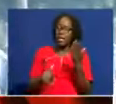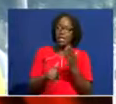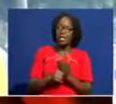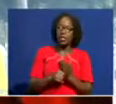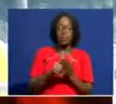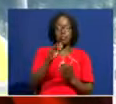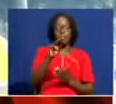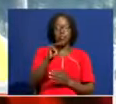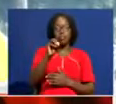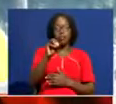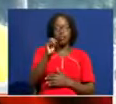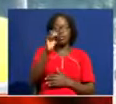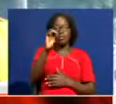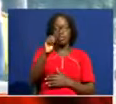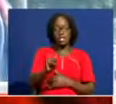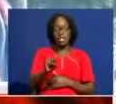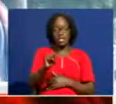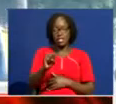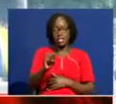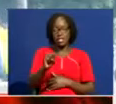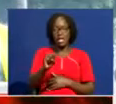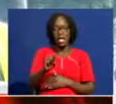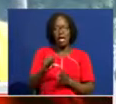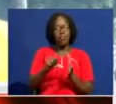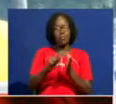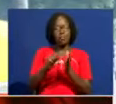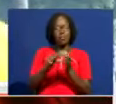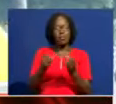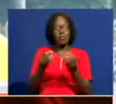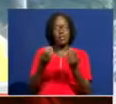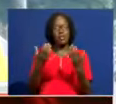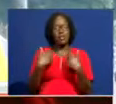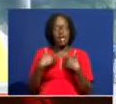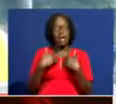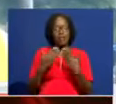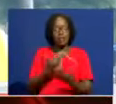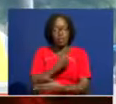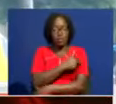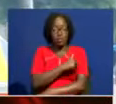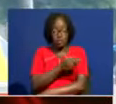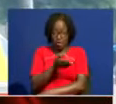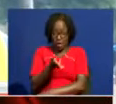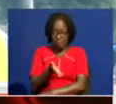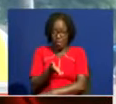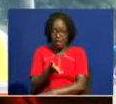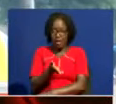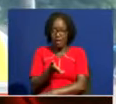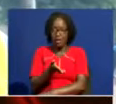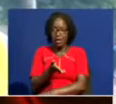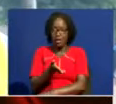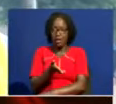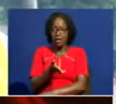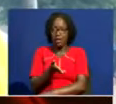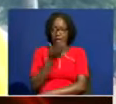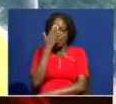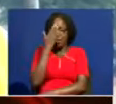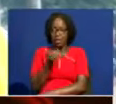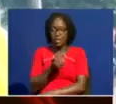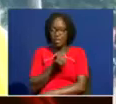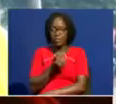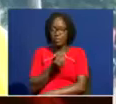Joroga. Na tuko na shida mingi sana hapa katika hiyo hospitali ya Maragwa District Hospital. Kwa